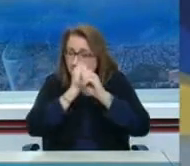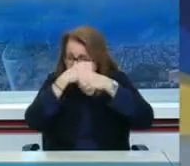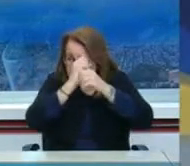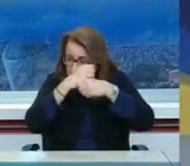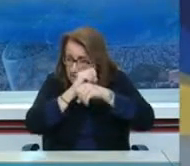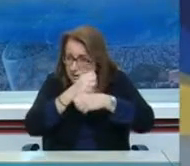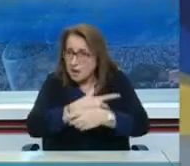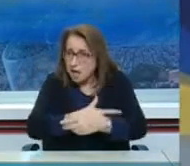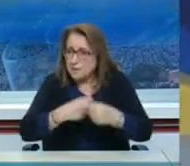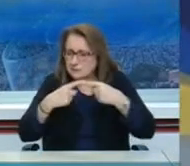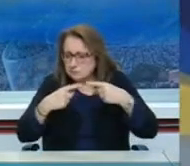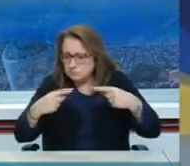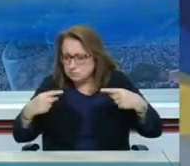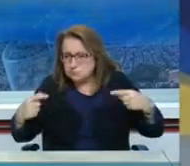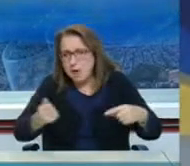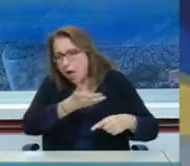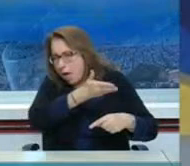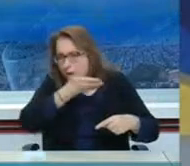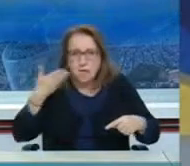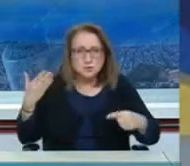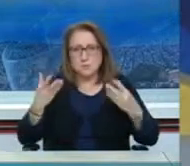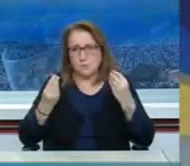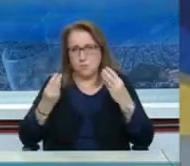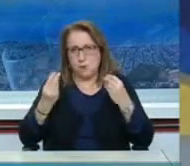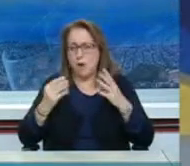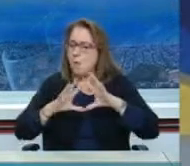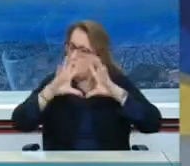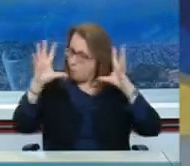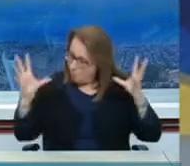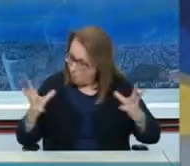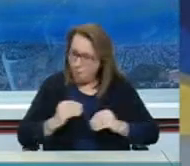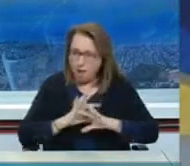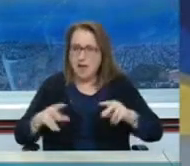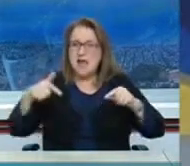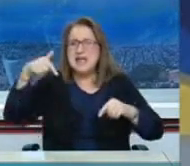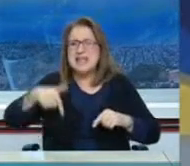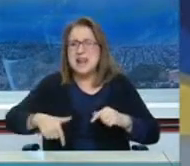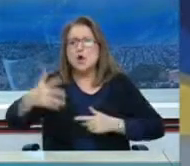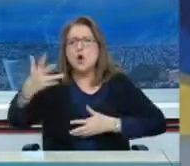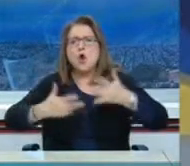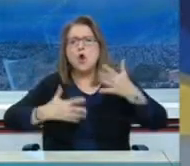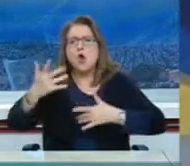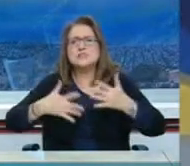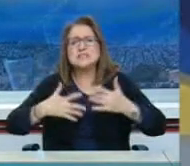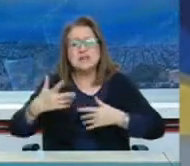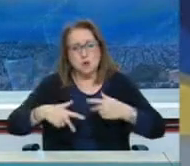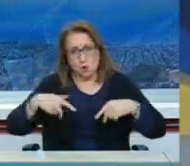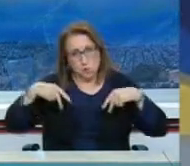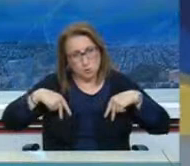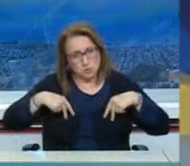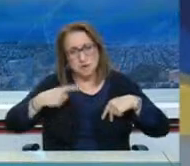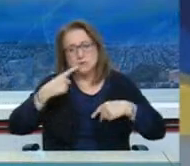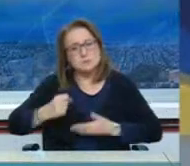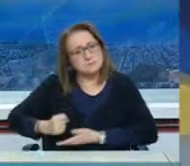και οτιδήποτε άλλο απαιτηθεί. Ήδη από το Γενικό Λογιστήριο του Κράτους ενισχύθηκε ο προϋπολογισμός του Υπουργείου